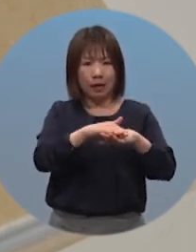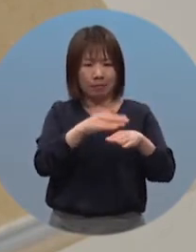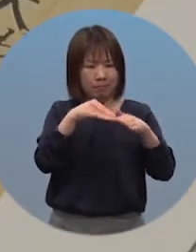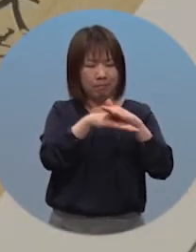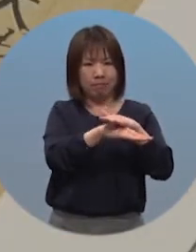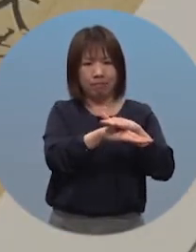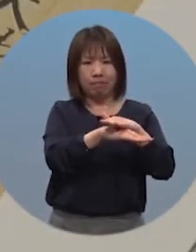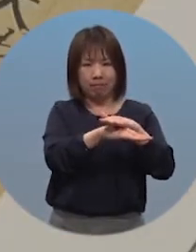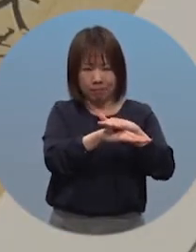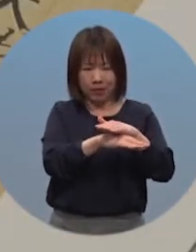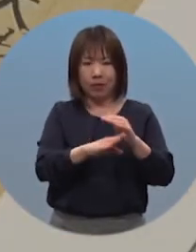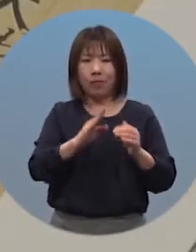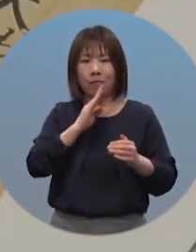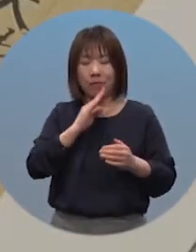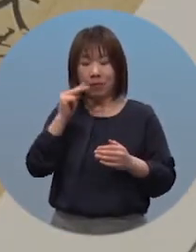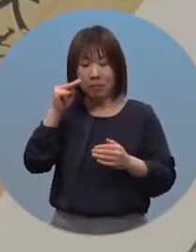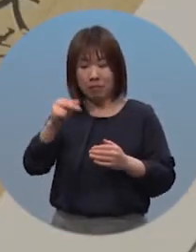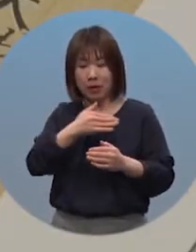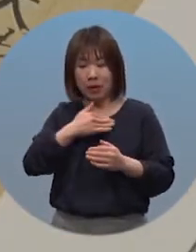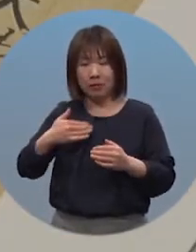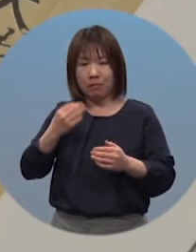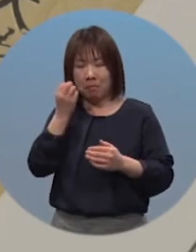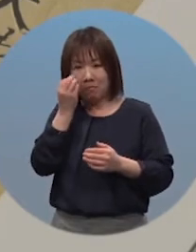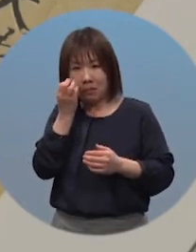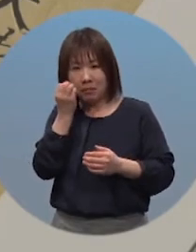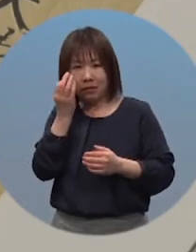のない貴重な資料です